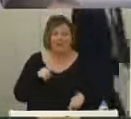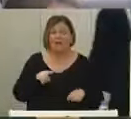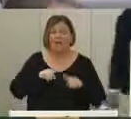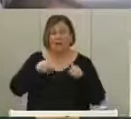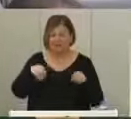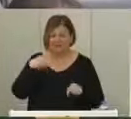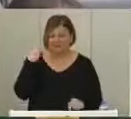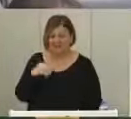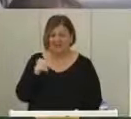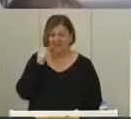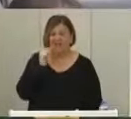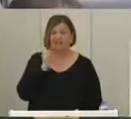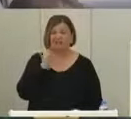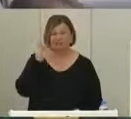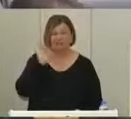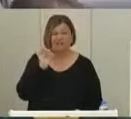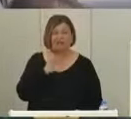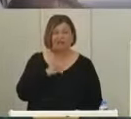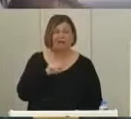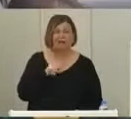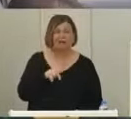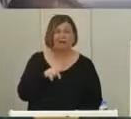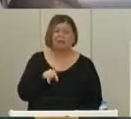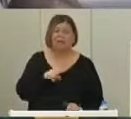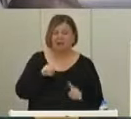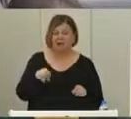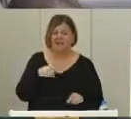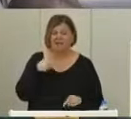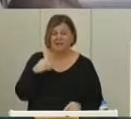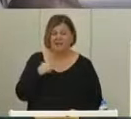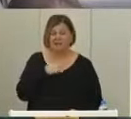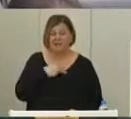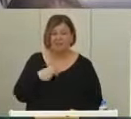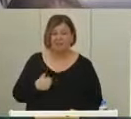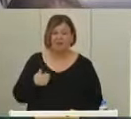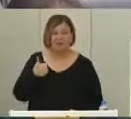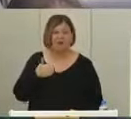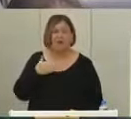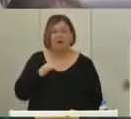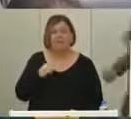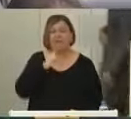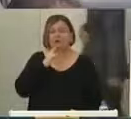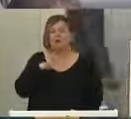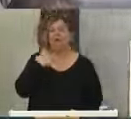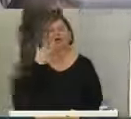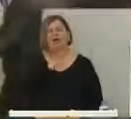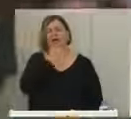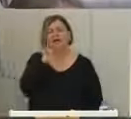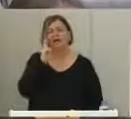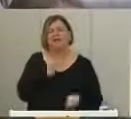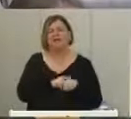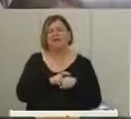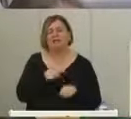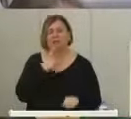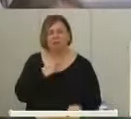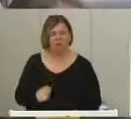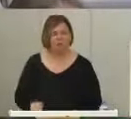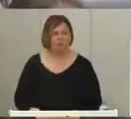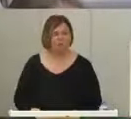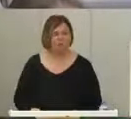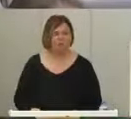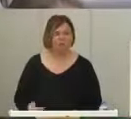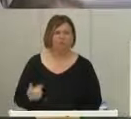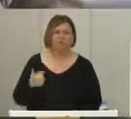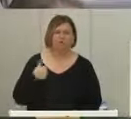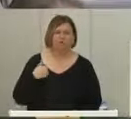arsayı satan kişiyi de bu arsayı satan belediye başkanı olarak 60 yıl sonra herkes hatırlayacak diyorum. Bunu